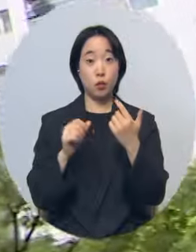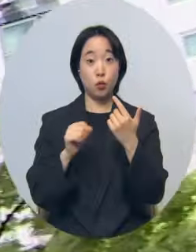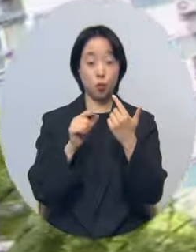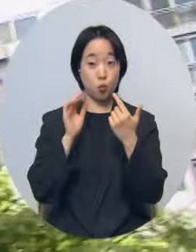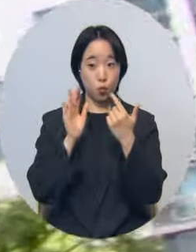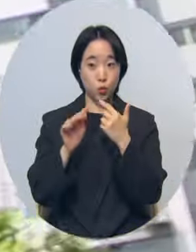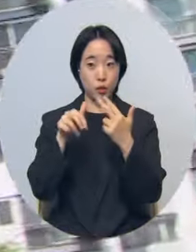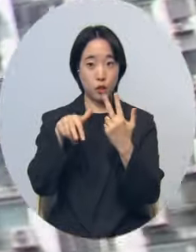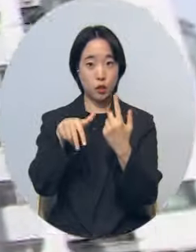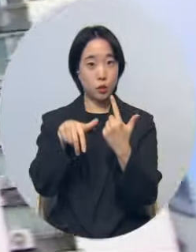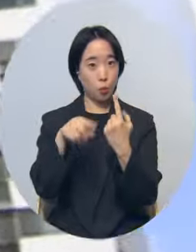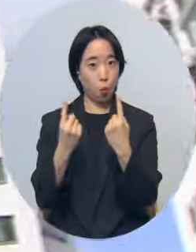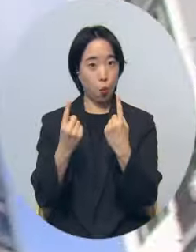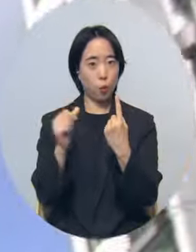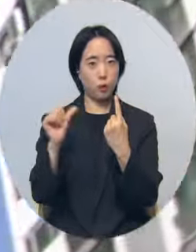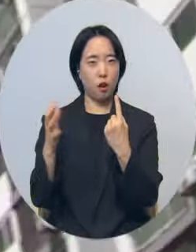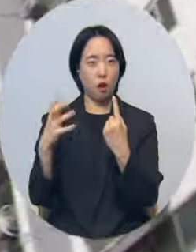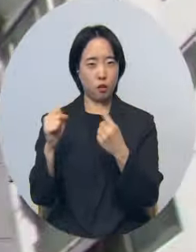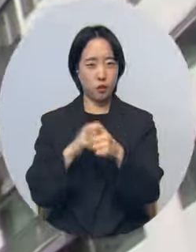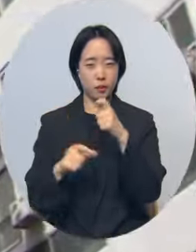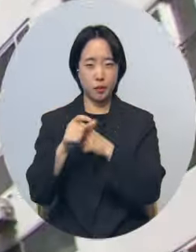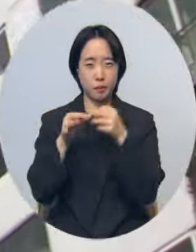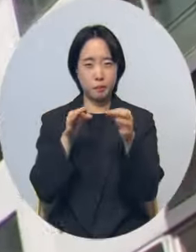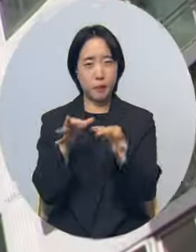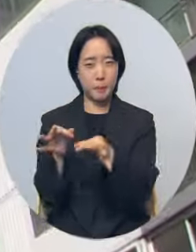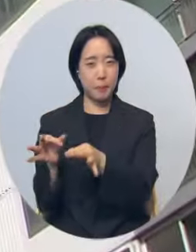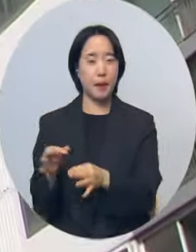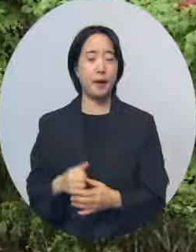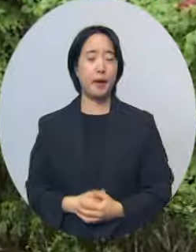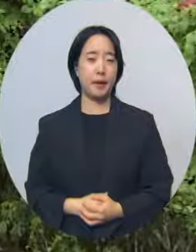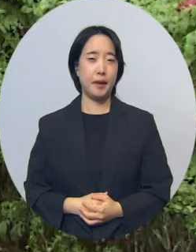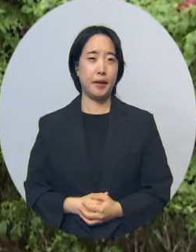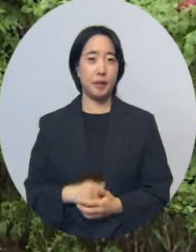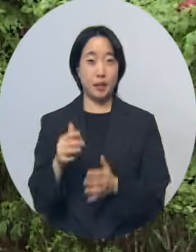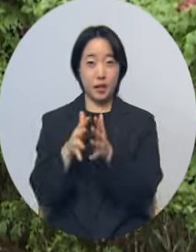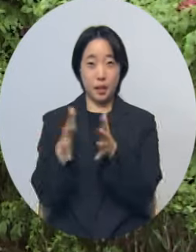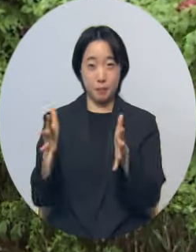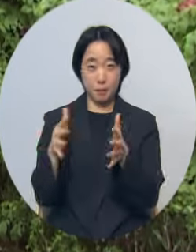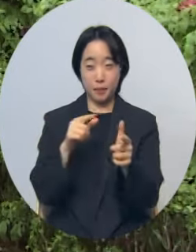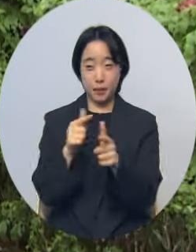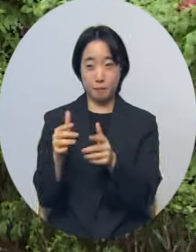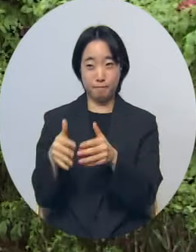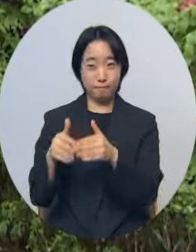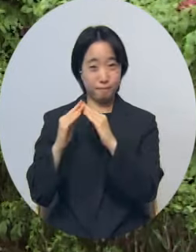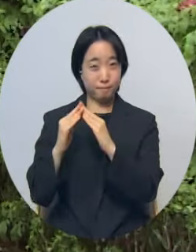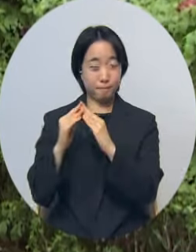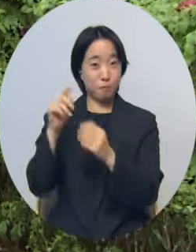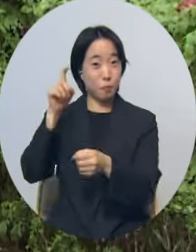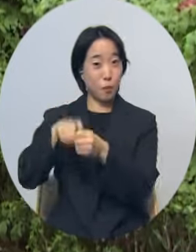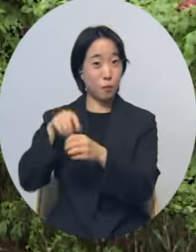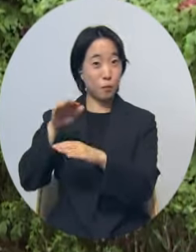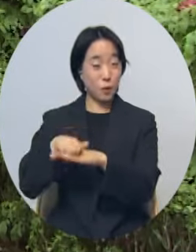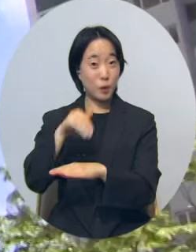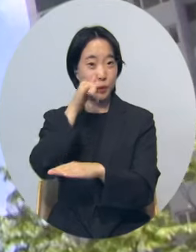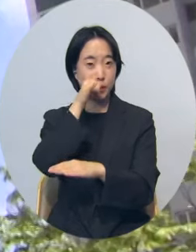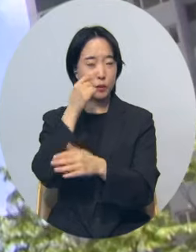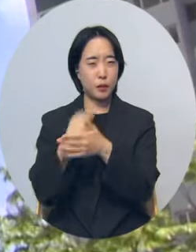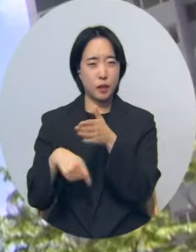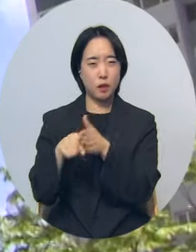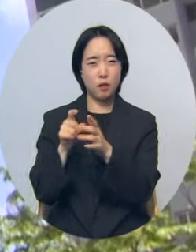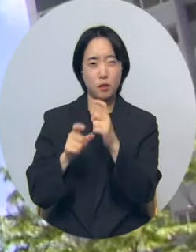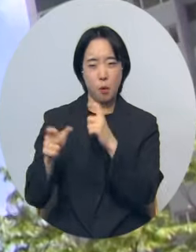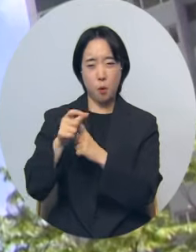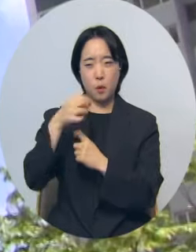추가로 투입합니다. 이 밖에도 올해 신축 매입 임대 주택 공급 목표치 5만 7천 호 달성을 위해 3조 5천억 원 수준의 추가